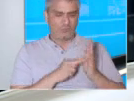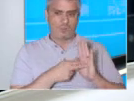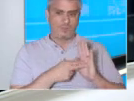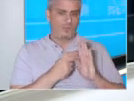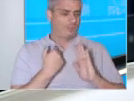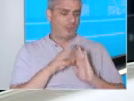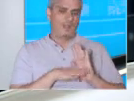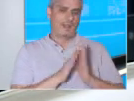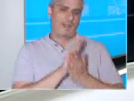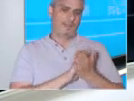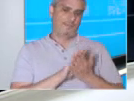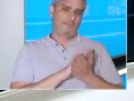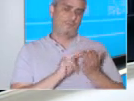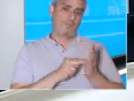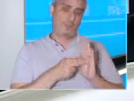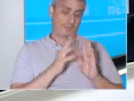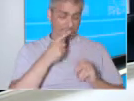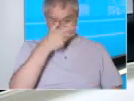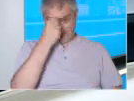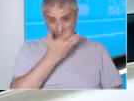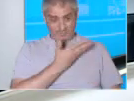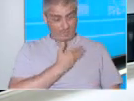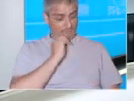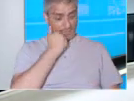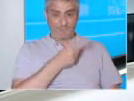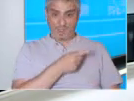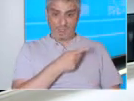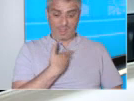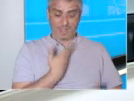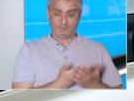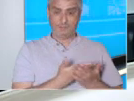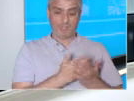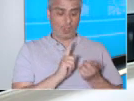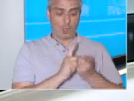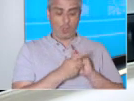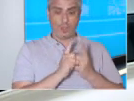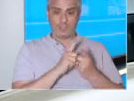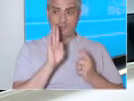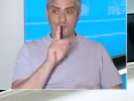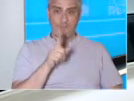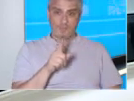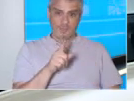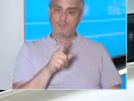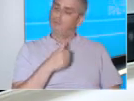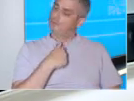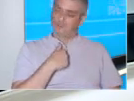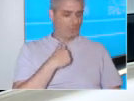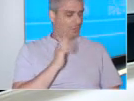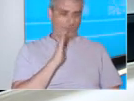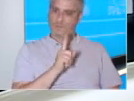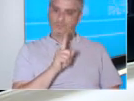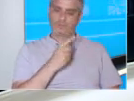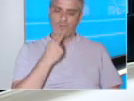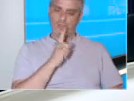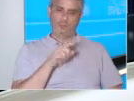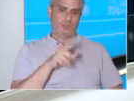שאין כללים בפוליטיקה. שאין כללים בפוליטיקה. אז אם גדעון סער מקבל מחר הצעת רוטציה מנתניהו, אני לא מאמין שהוא עונה